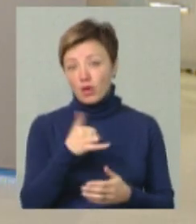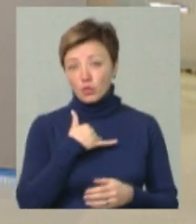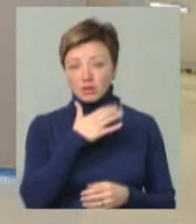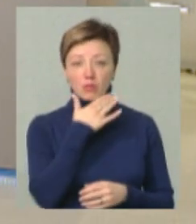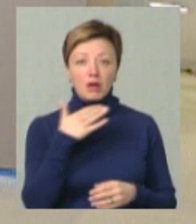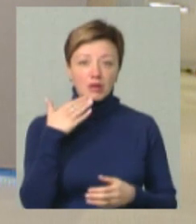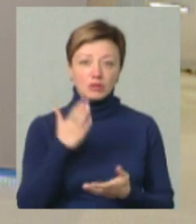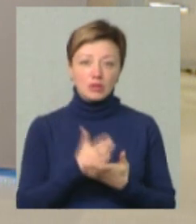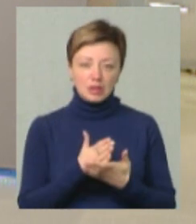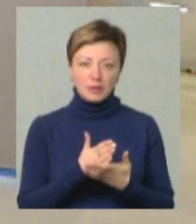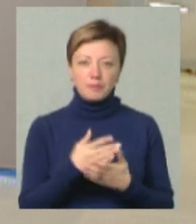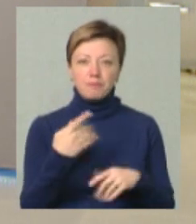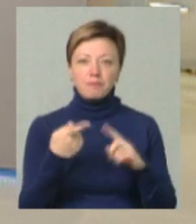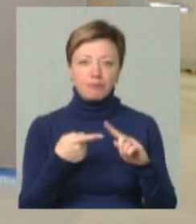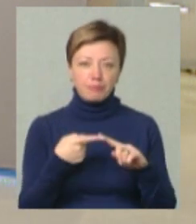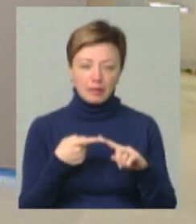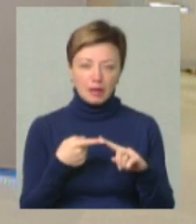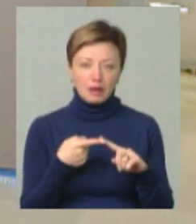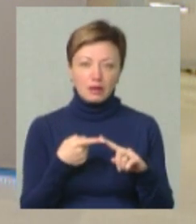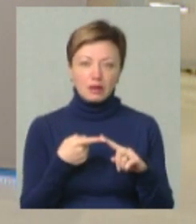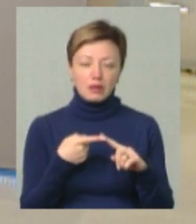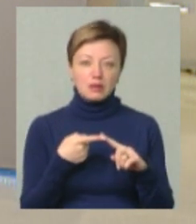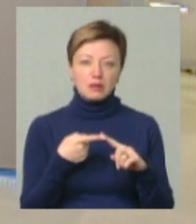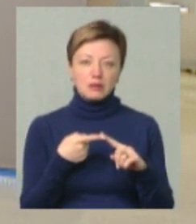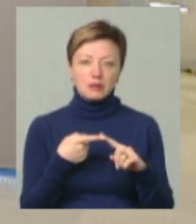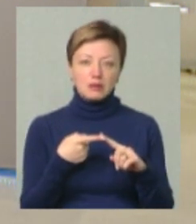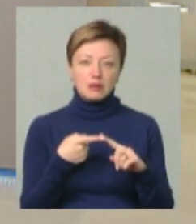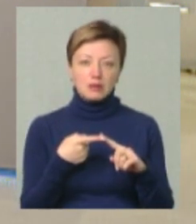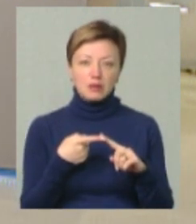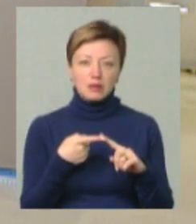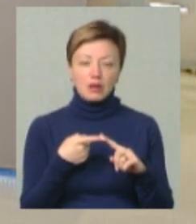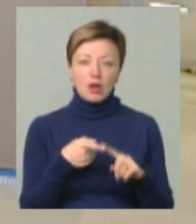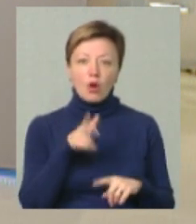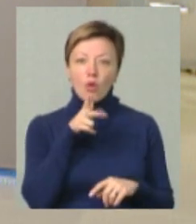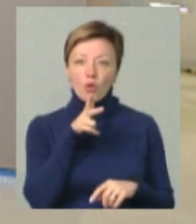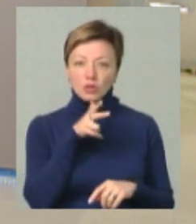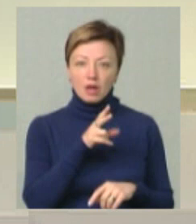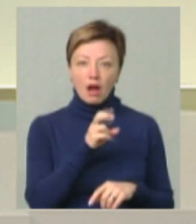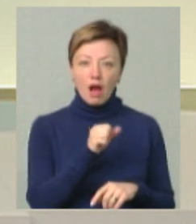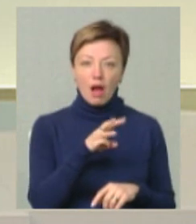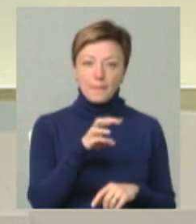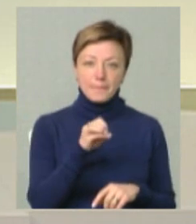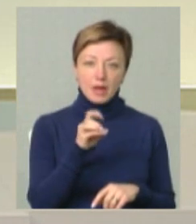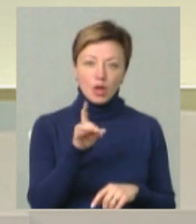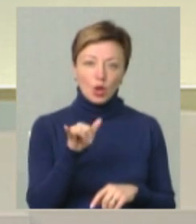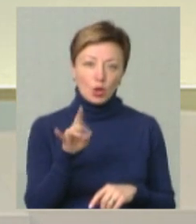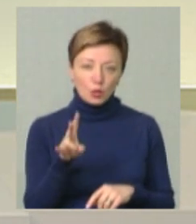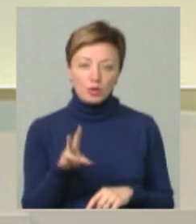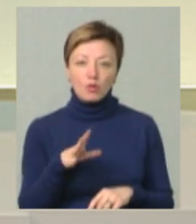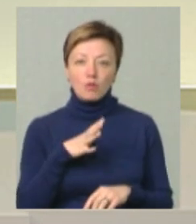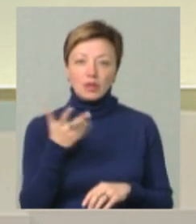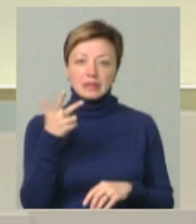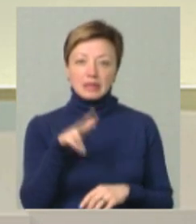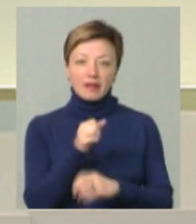так є. От є, скажімо так, камерунські козочки, було три верблюда,